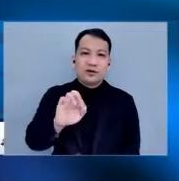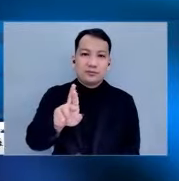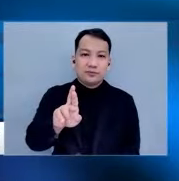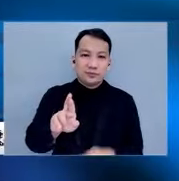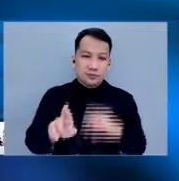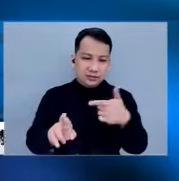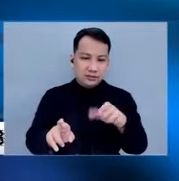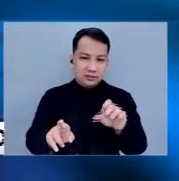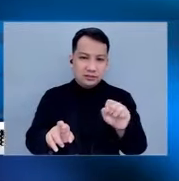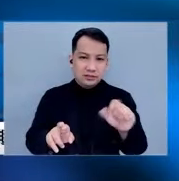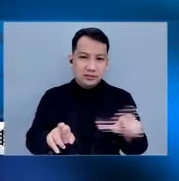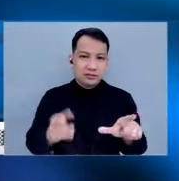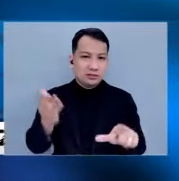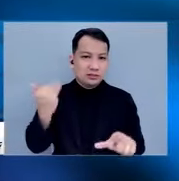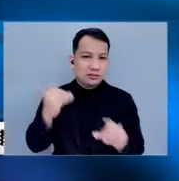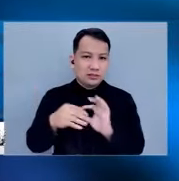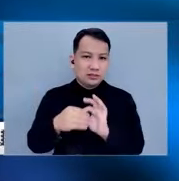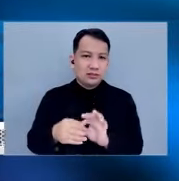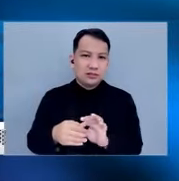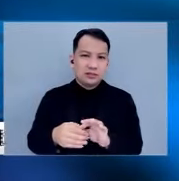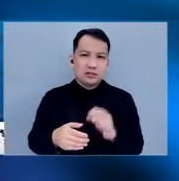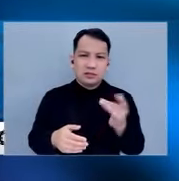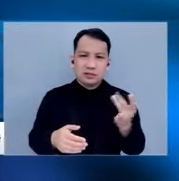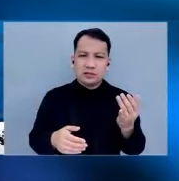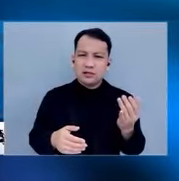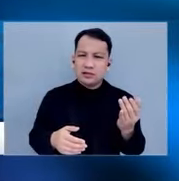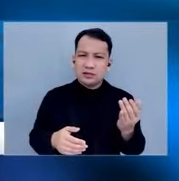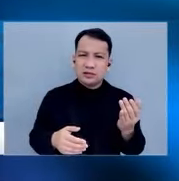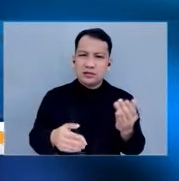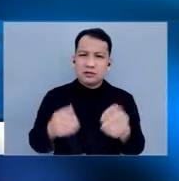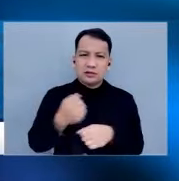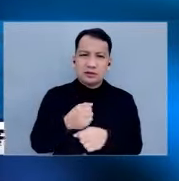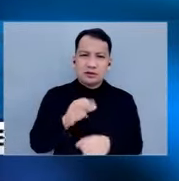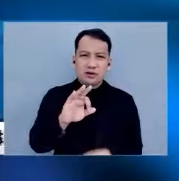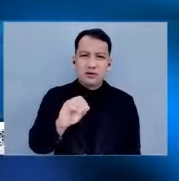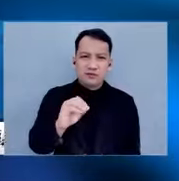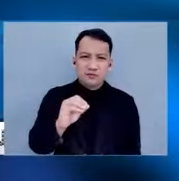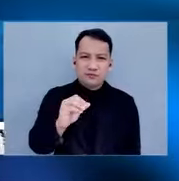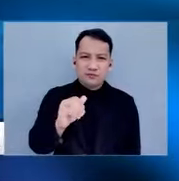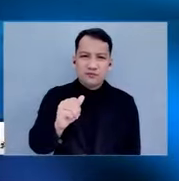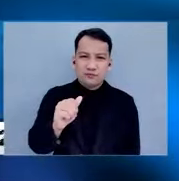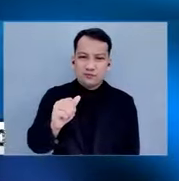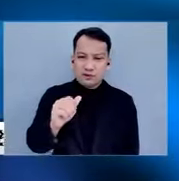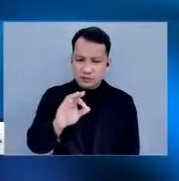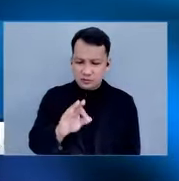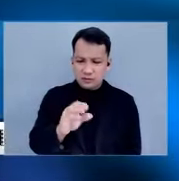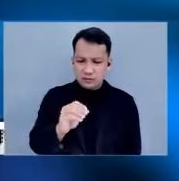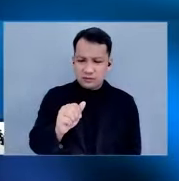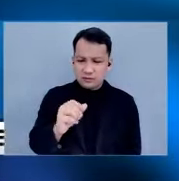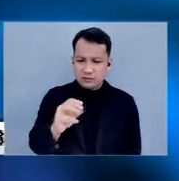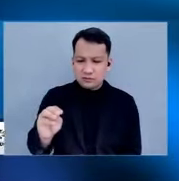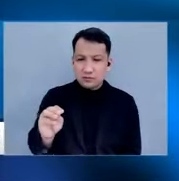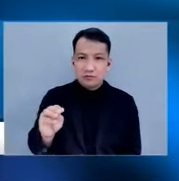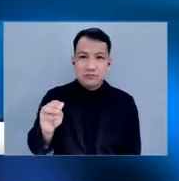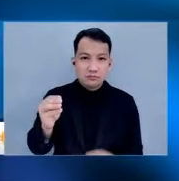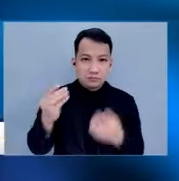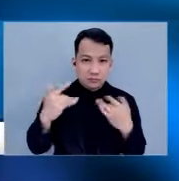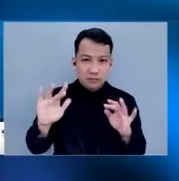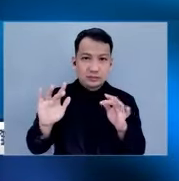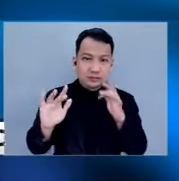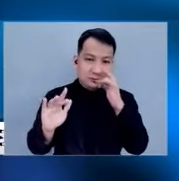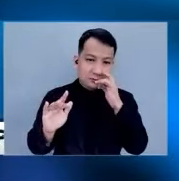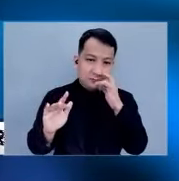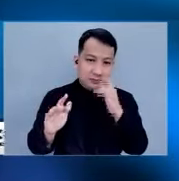sir yung iba ay made of foam lang po foam lang So yung fiberglass mas magaan ba siya mas